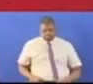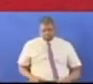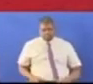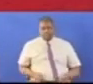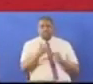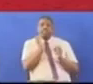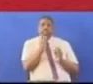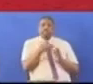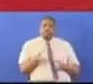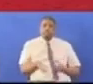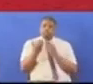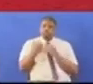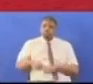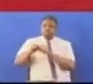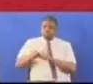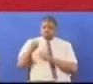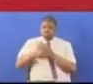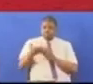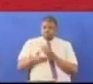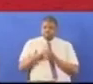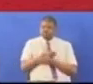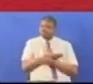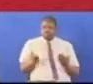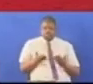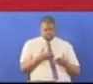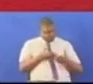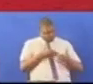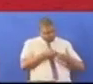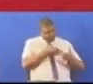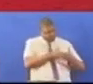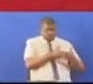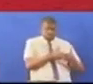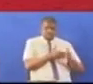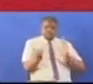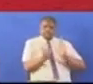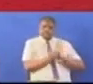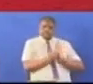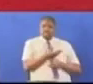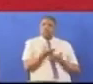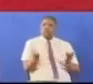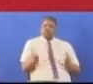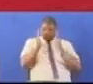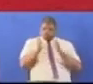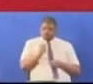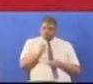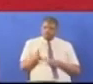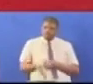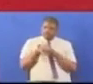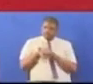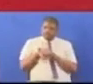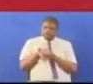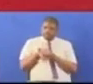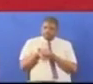ya kuweza kutekelezwa na nchi bila vikwazo vyovyote vya kisheria. Mheshimiwa Naibu Speaker, baada ya kusema